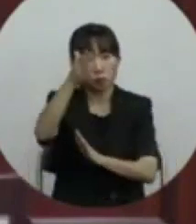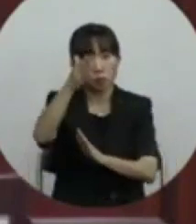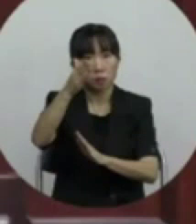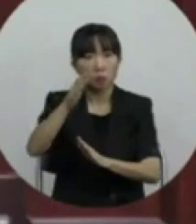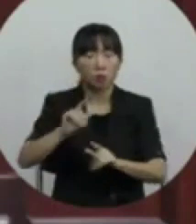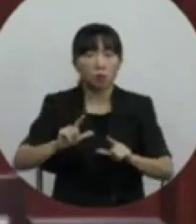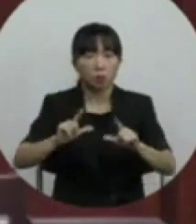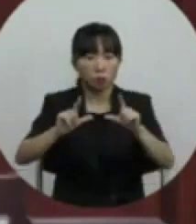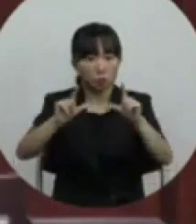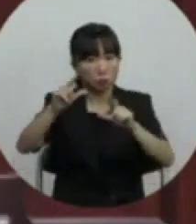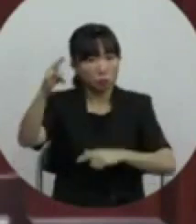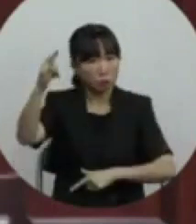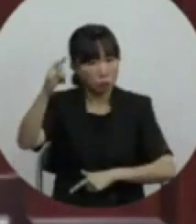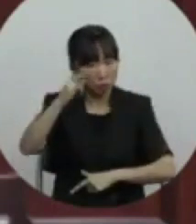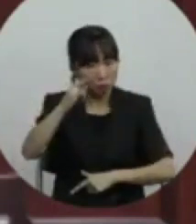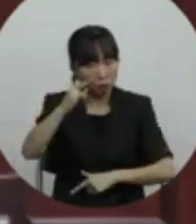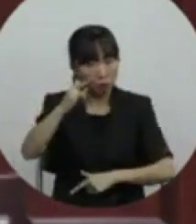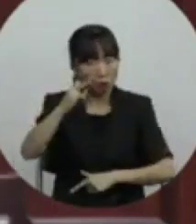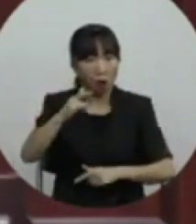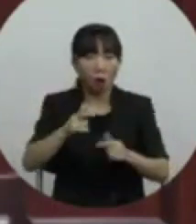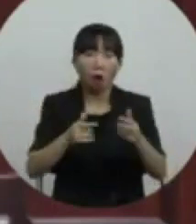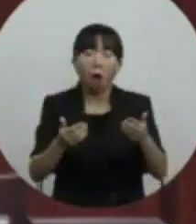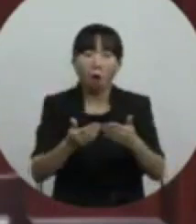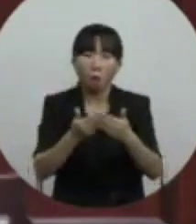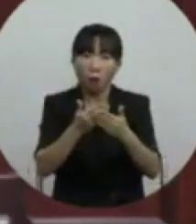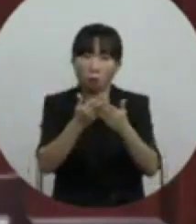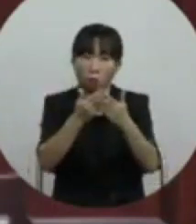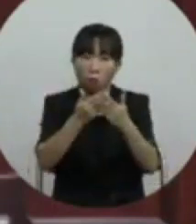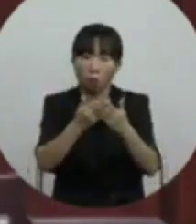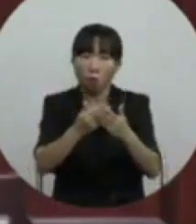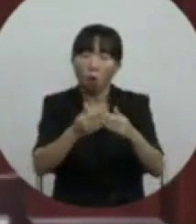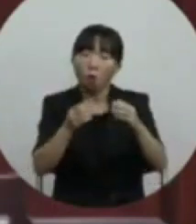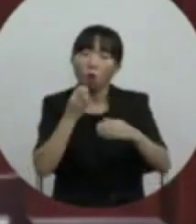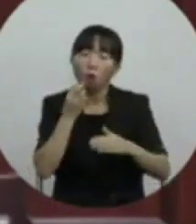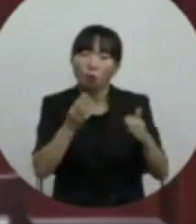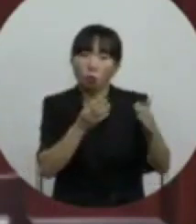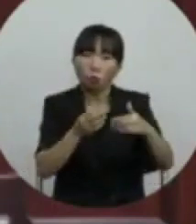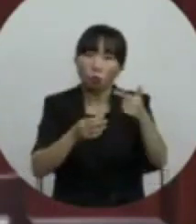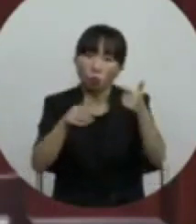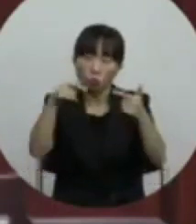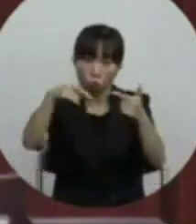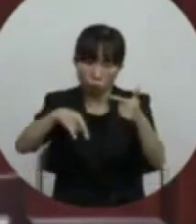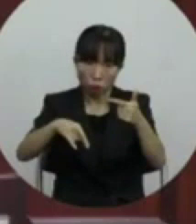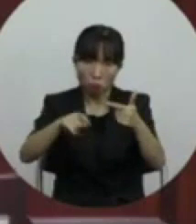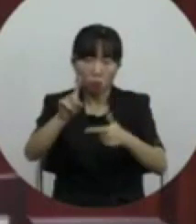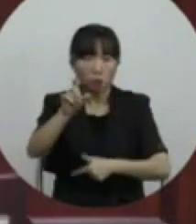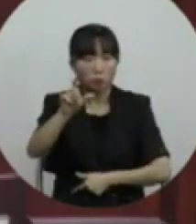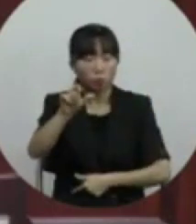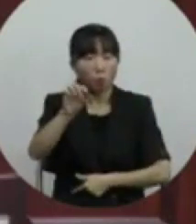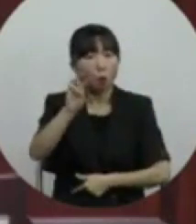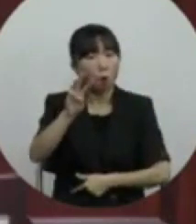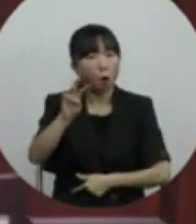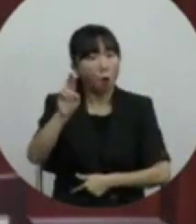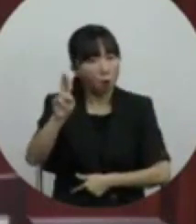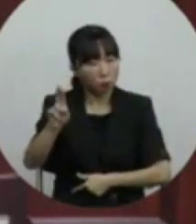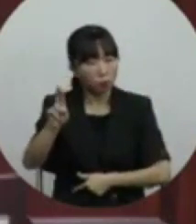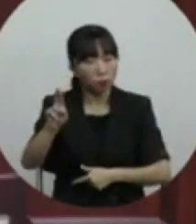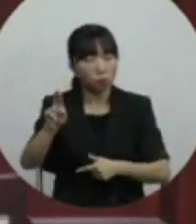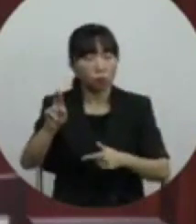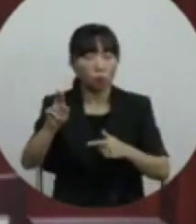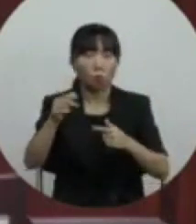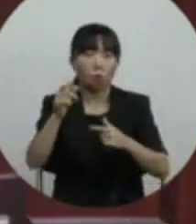누적 용량은 약 150MW로 경기도 6위, 신규 용량은 15MW로 경기도